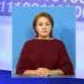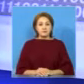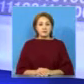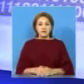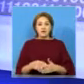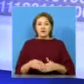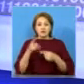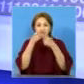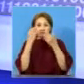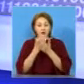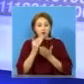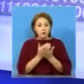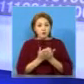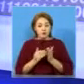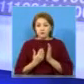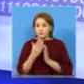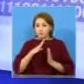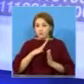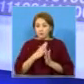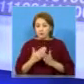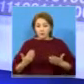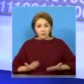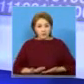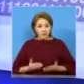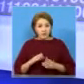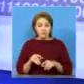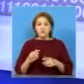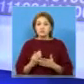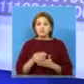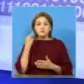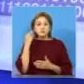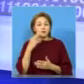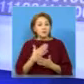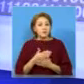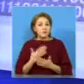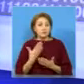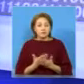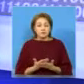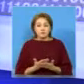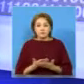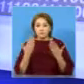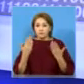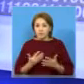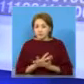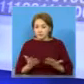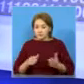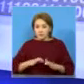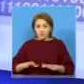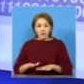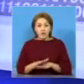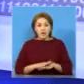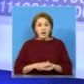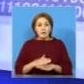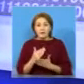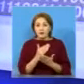Жалғастырамыз. Инфрақұрылымның әлеуеті жоғары болса, ол өңір тұрғындарының өмір сүру сапасына оң әсерін тигізеді. Биыл бірнеше елді мекенде